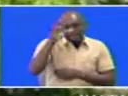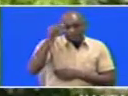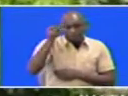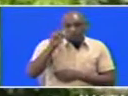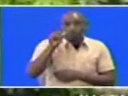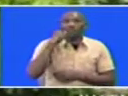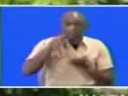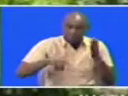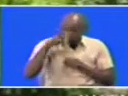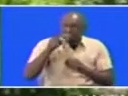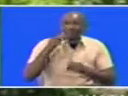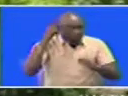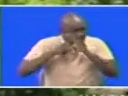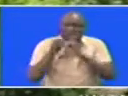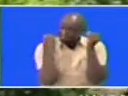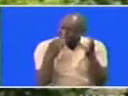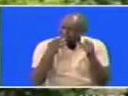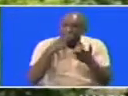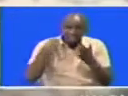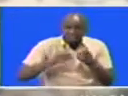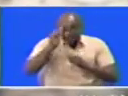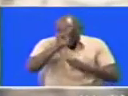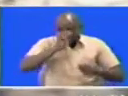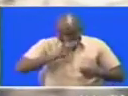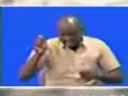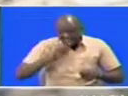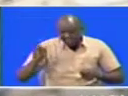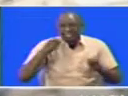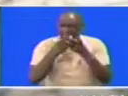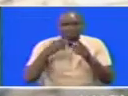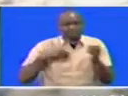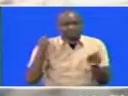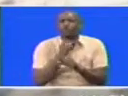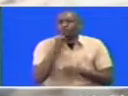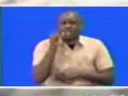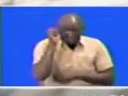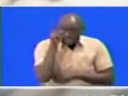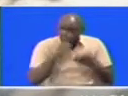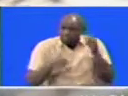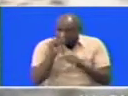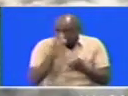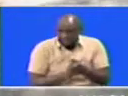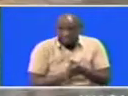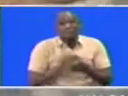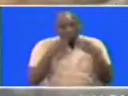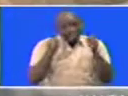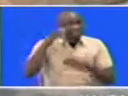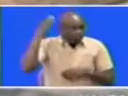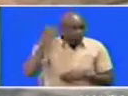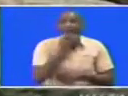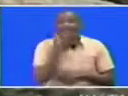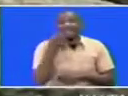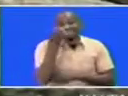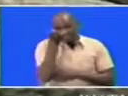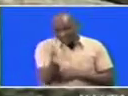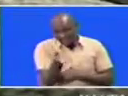alitabiri mambo mengi na alifika hapa na kuandika maandishi yasiyoeleweka na kumtaka aliyekuwa rais wa Kenya wakati huo mzee Jomo